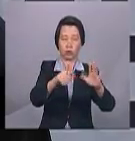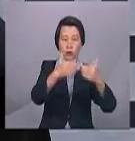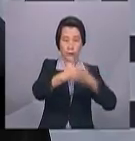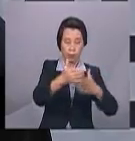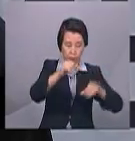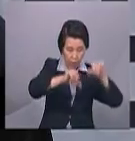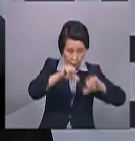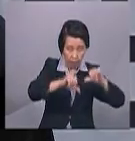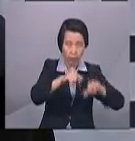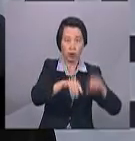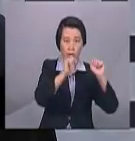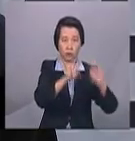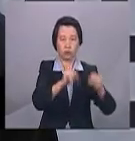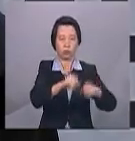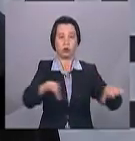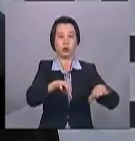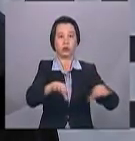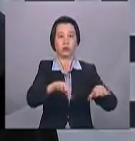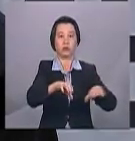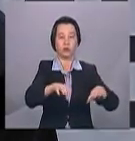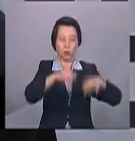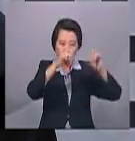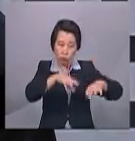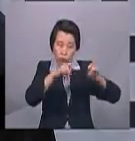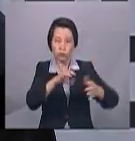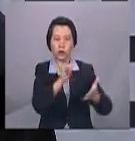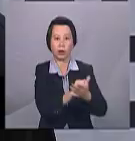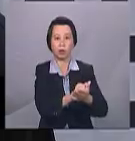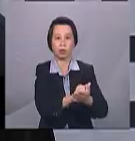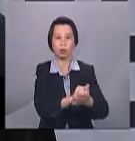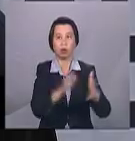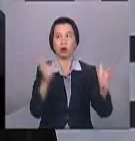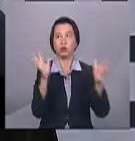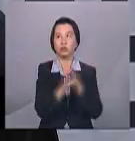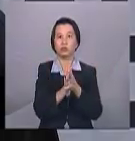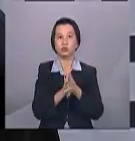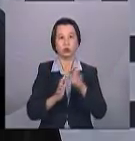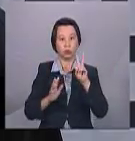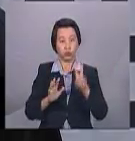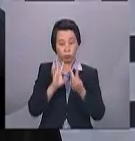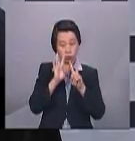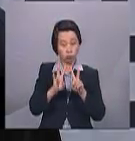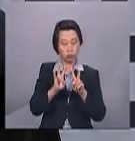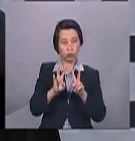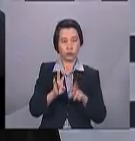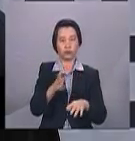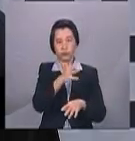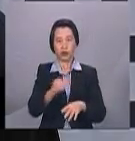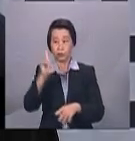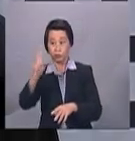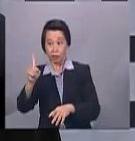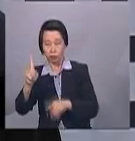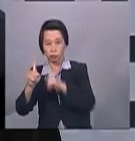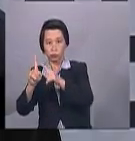pihak swasta yang boleh melaksanakan ujian tersebut. Jadi dah 27. Dan kita ada satu lagi benda MOSTI iaitu